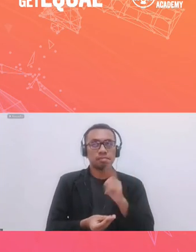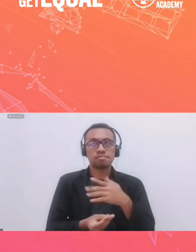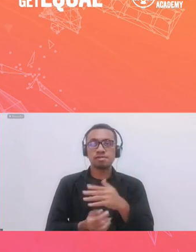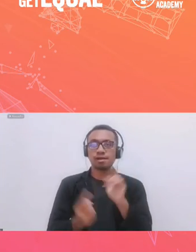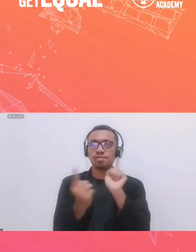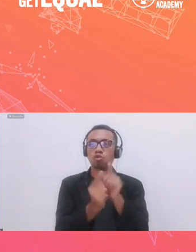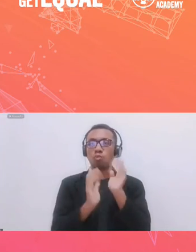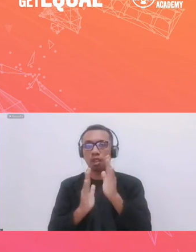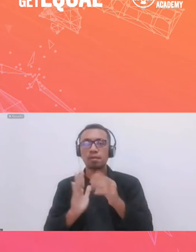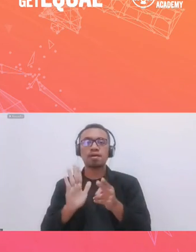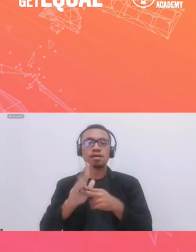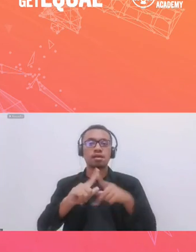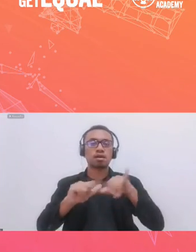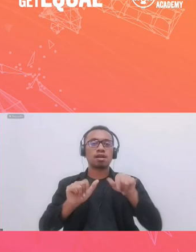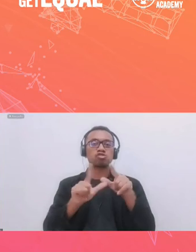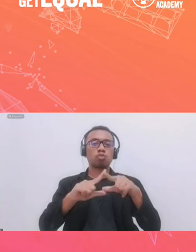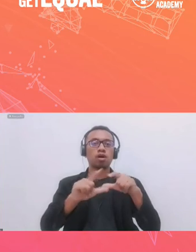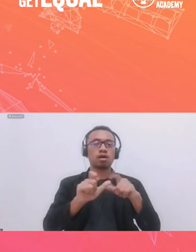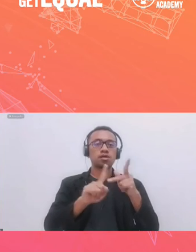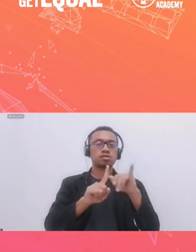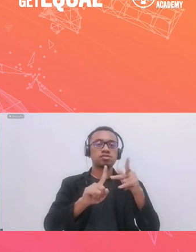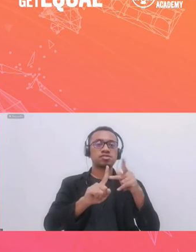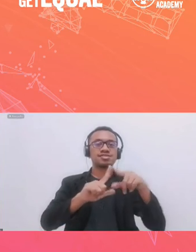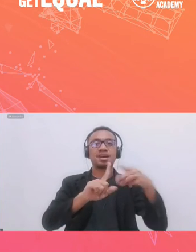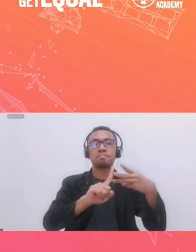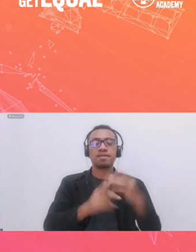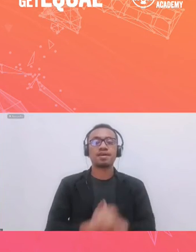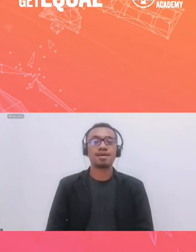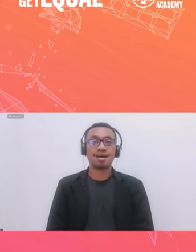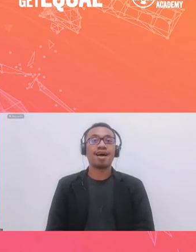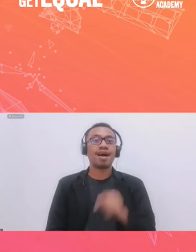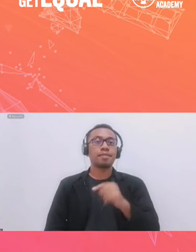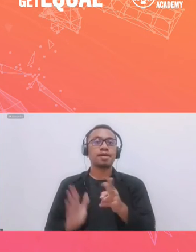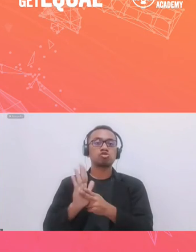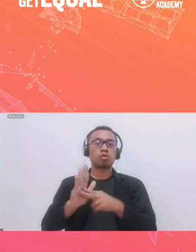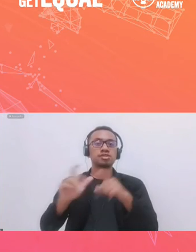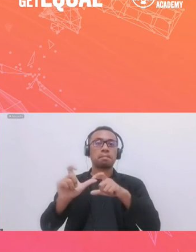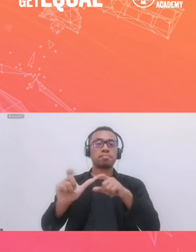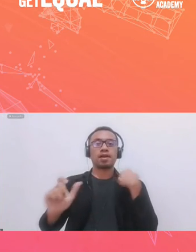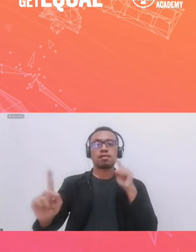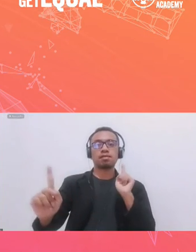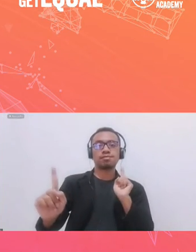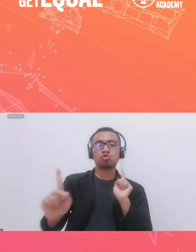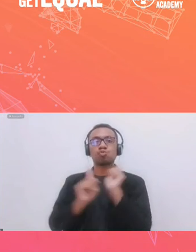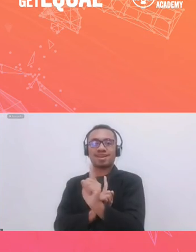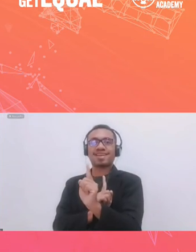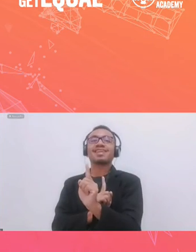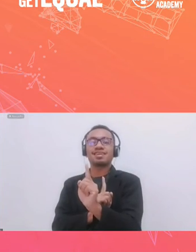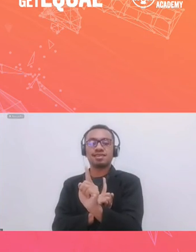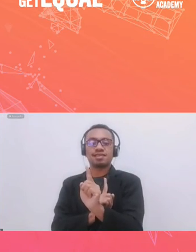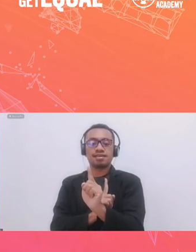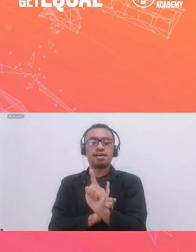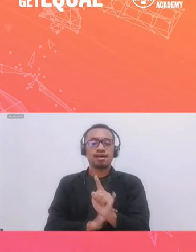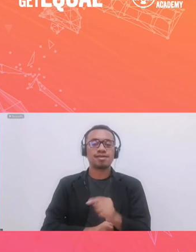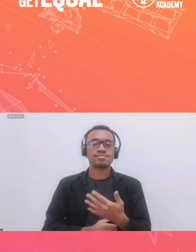Najwa Shihab. Nah, jadi waktu aku take over Mbak Najwa Shihab kemarin, aku sempat recording